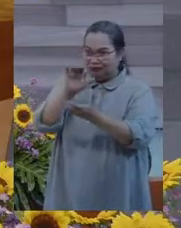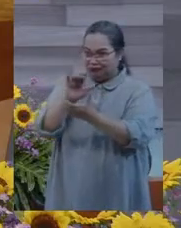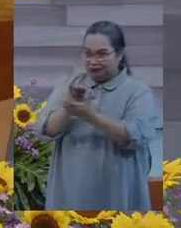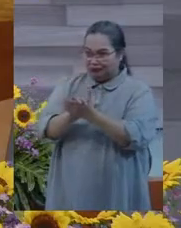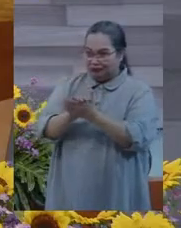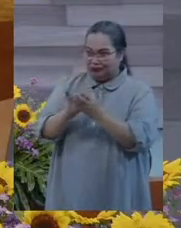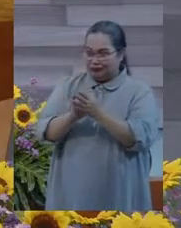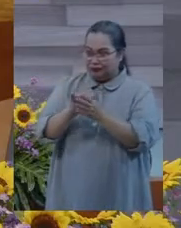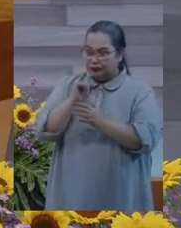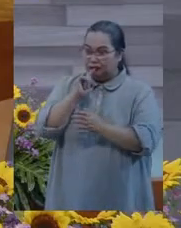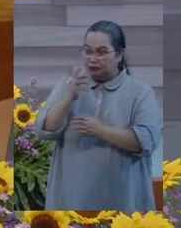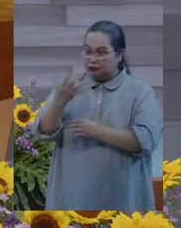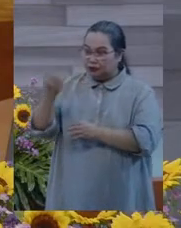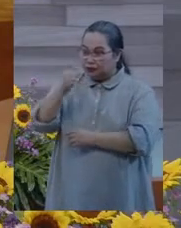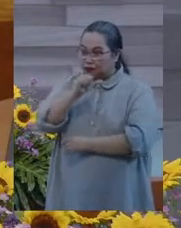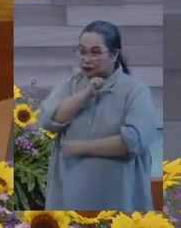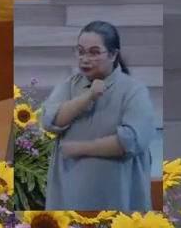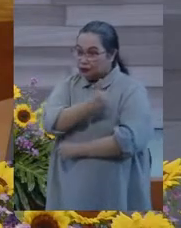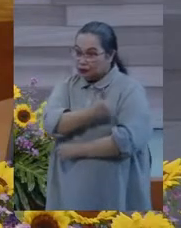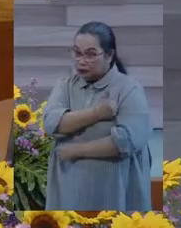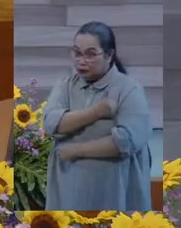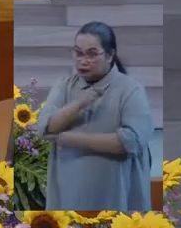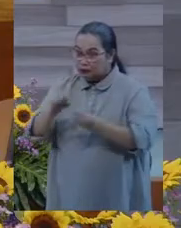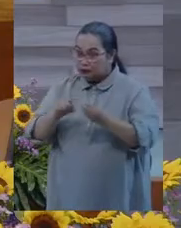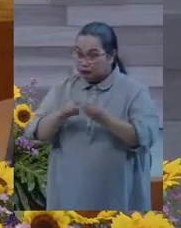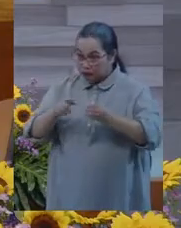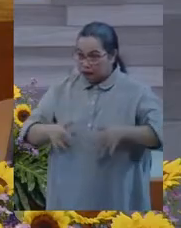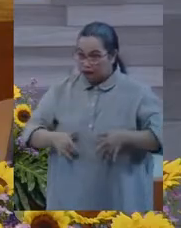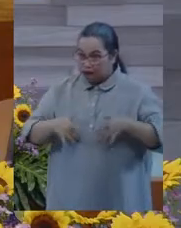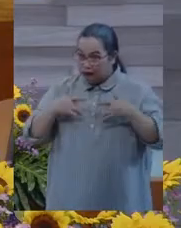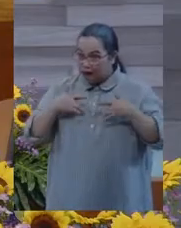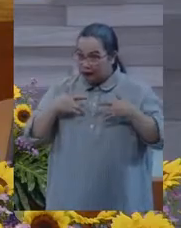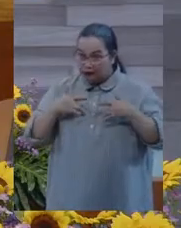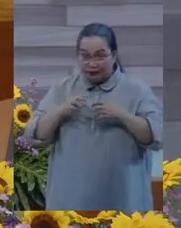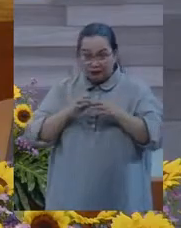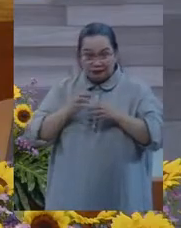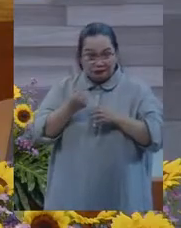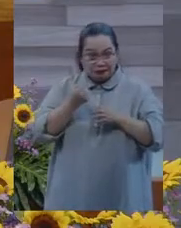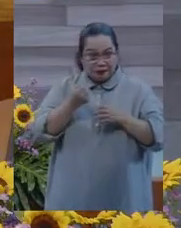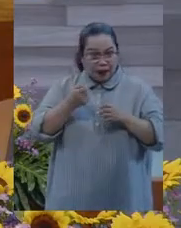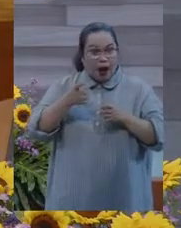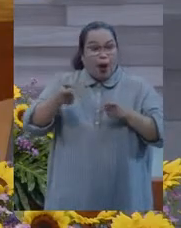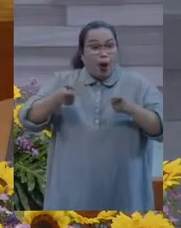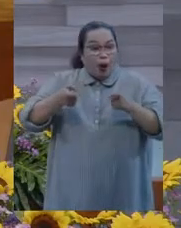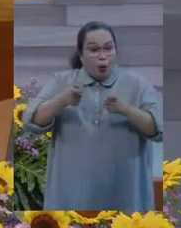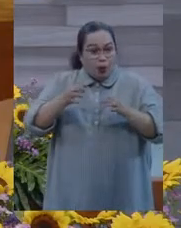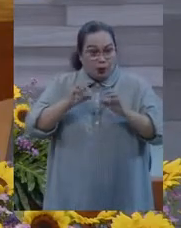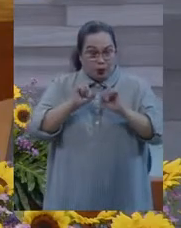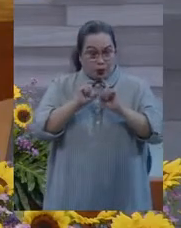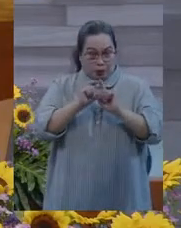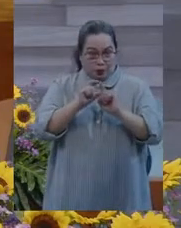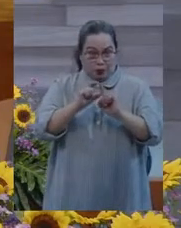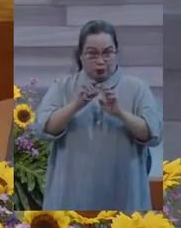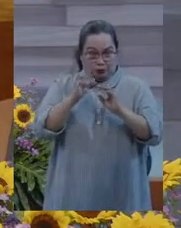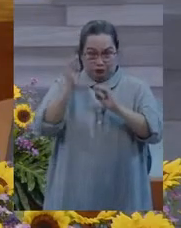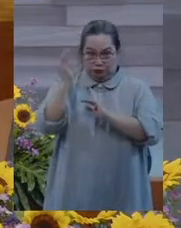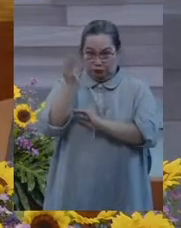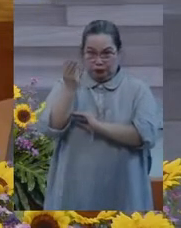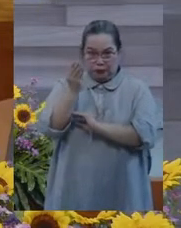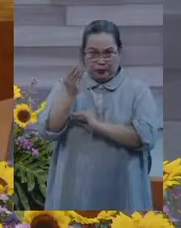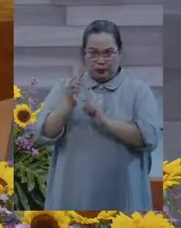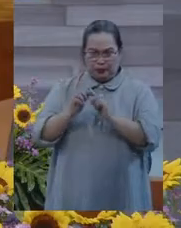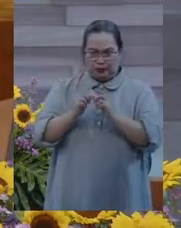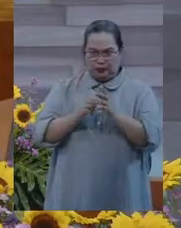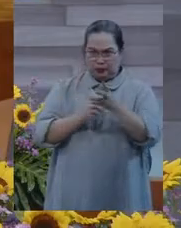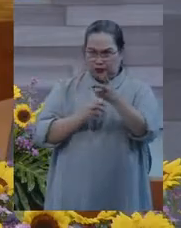kanilang otoridad sa kanilang buhay at sa kanilang pangangaral. So marinig